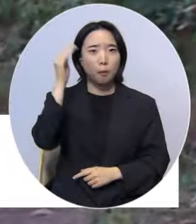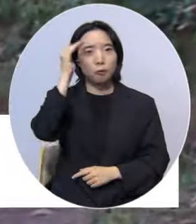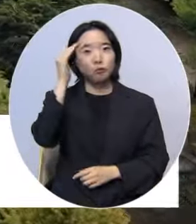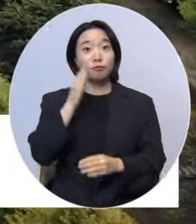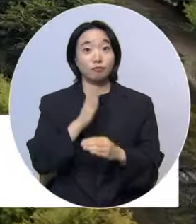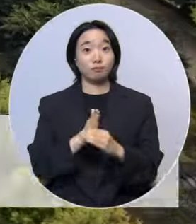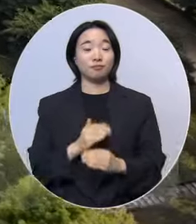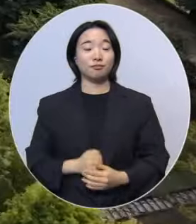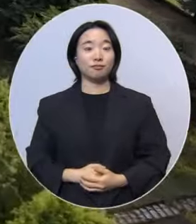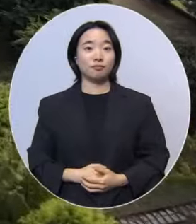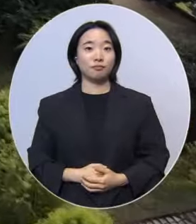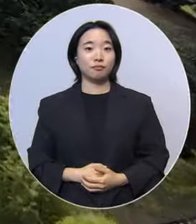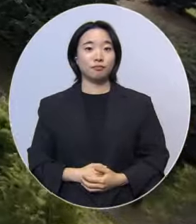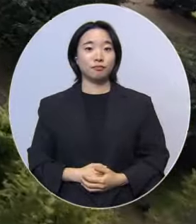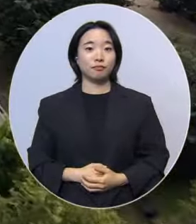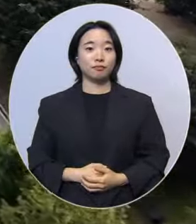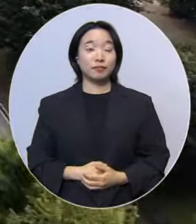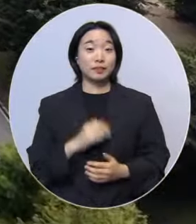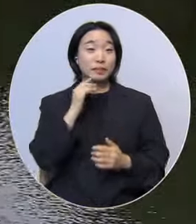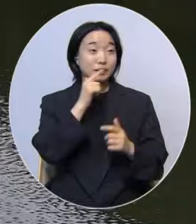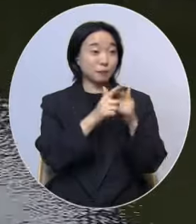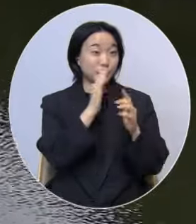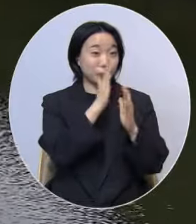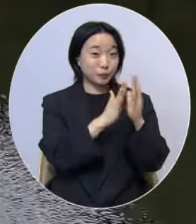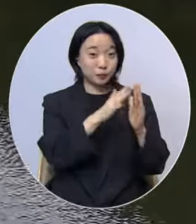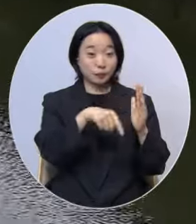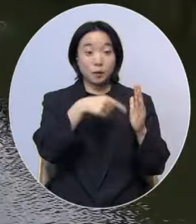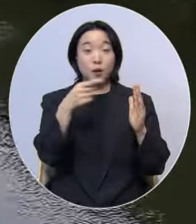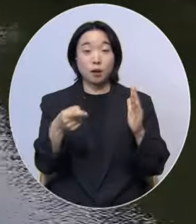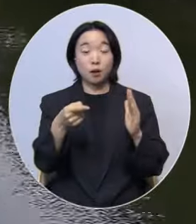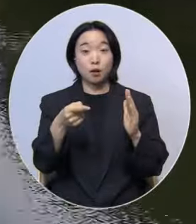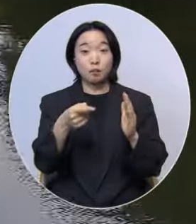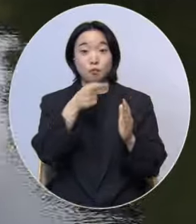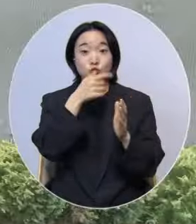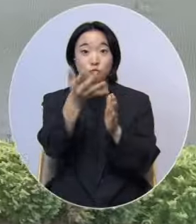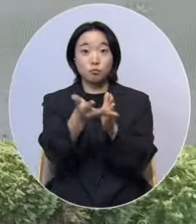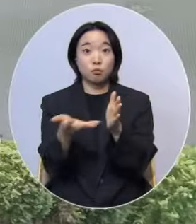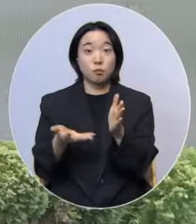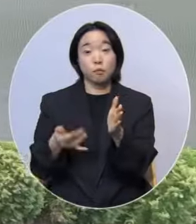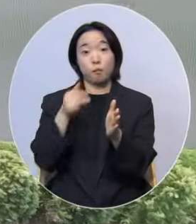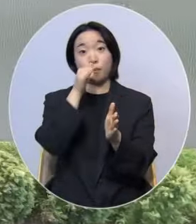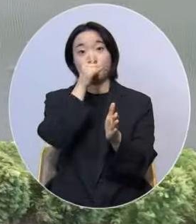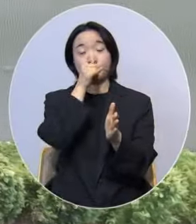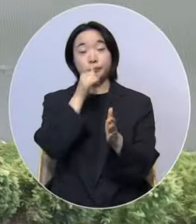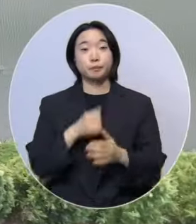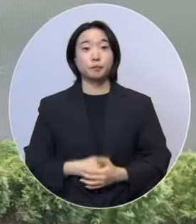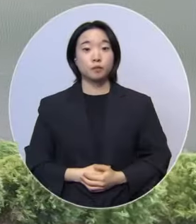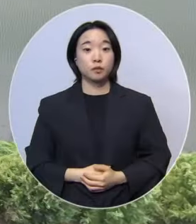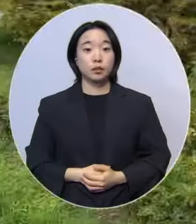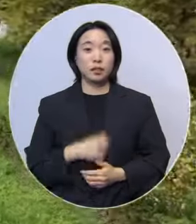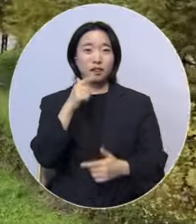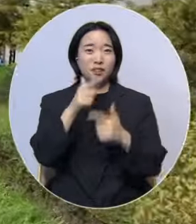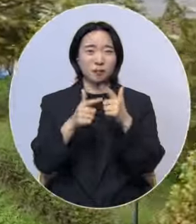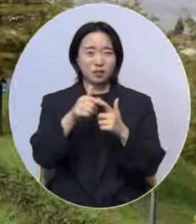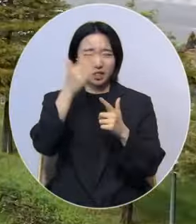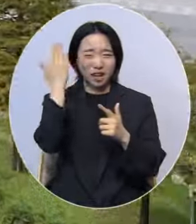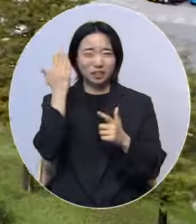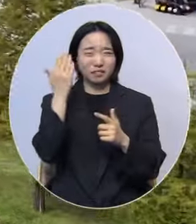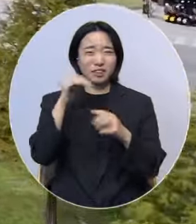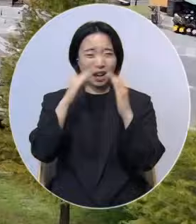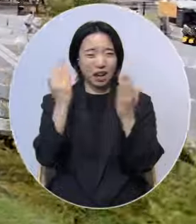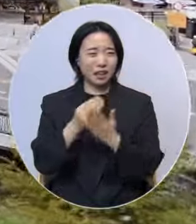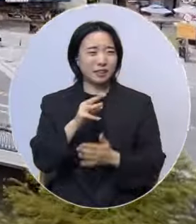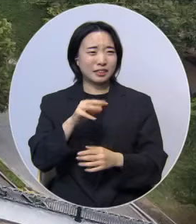좋고 중 인근에는 조선숙 조성한 관방 있 이상들이